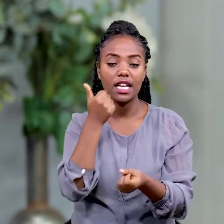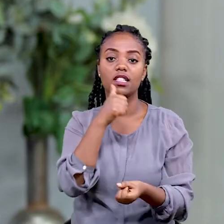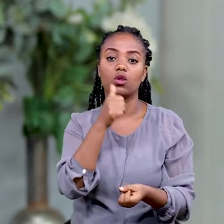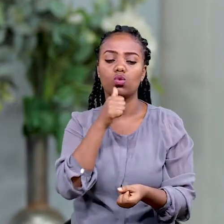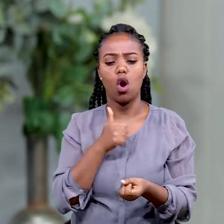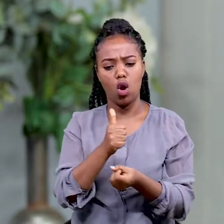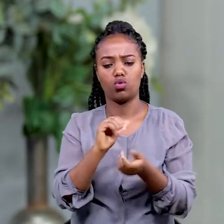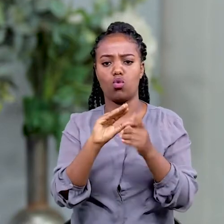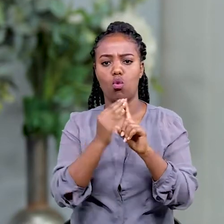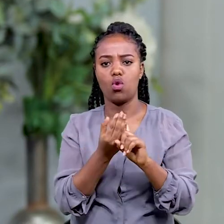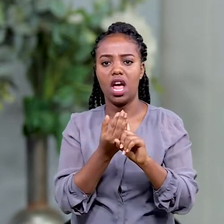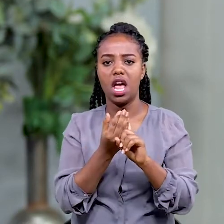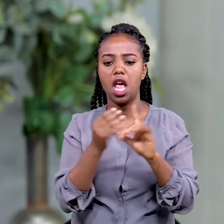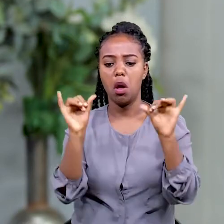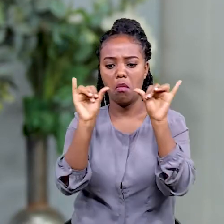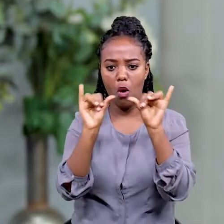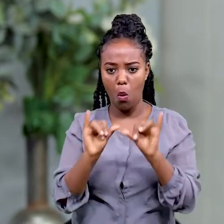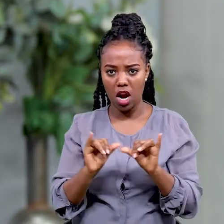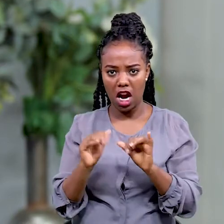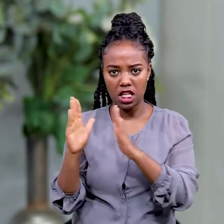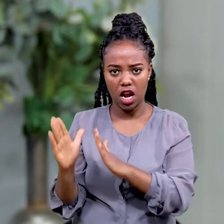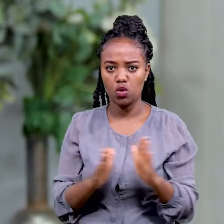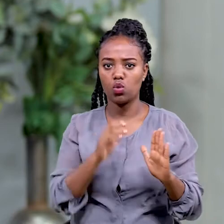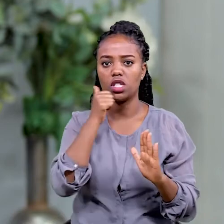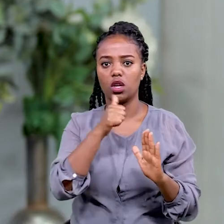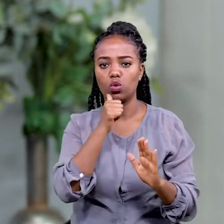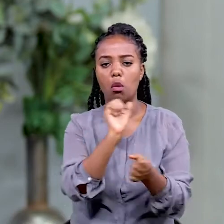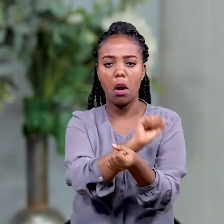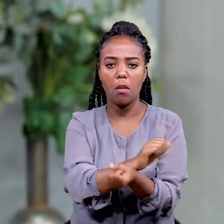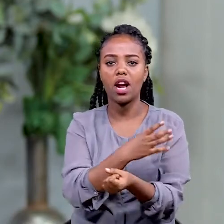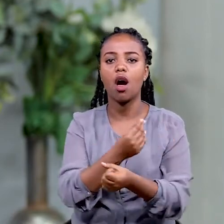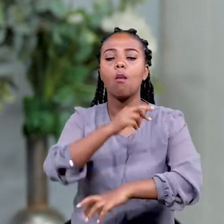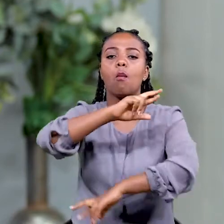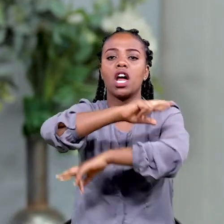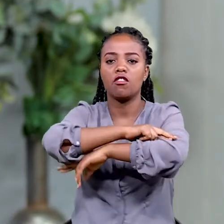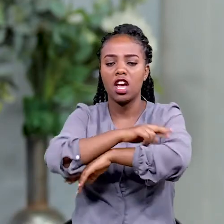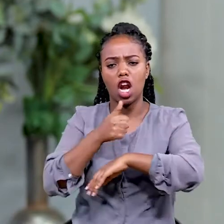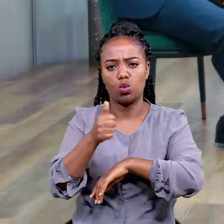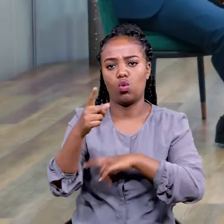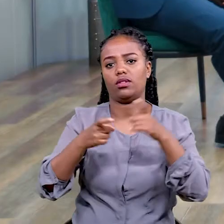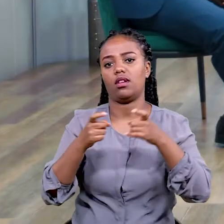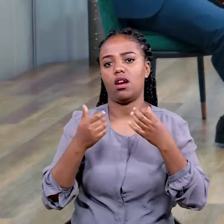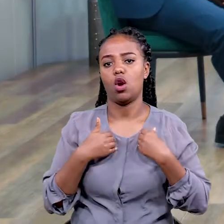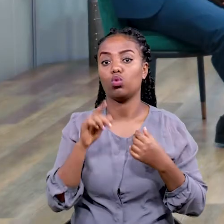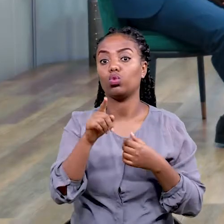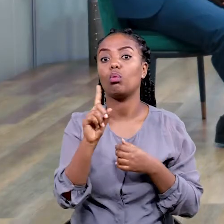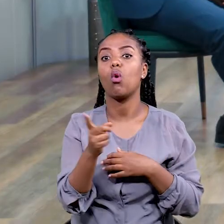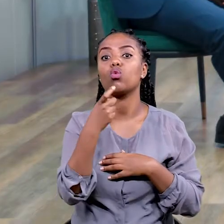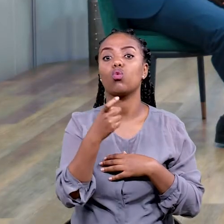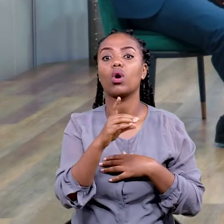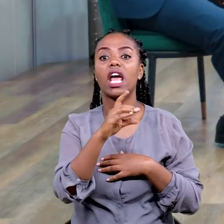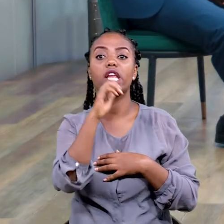ለሴቶች የራሱ የሆነ ስትራክቸር መዋቅር ዘርግቶ የሴቶች ማረሚያና ማረፊያ የራሱ አስተዳደር አለው። ይህም